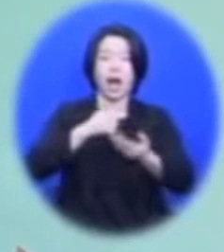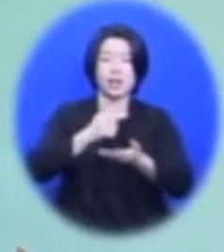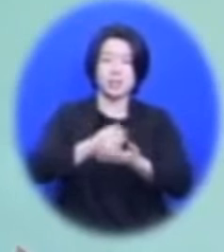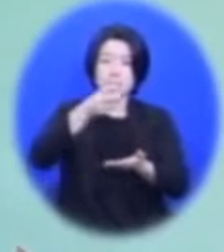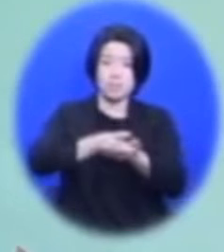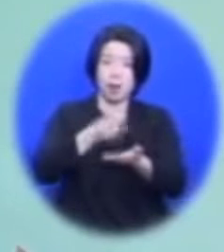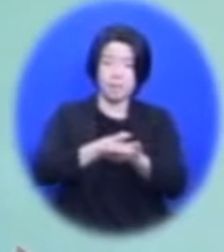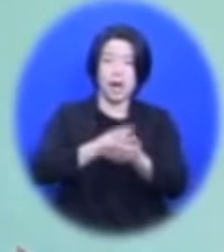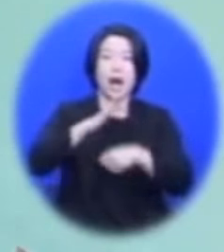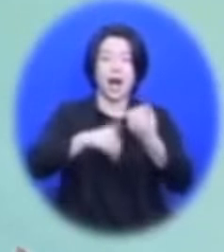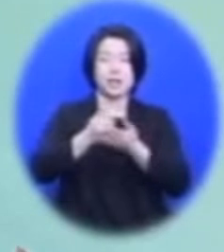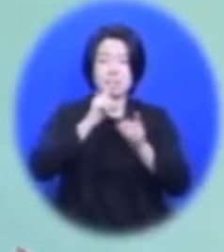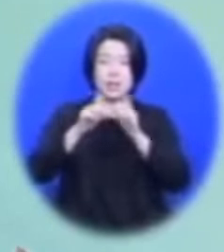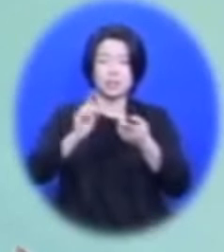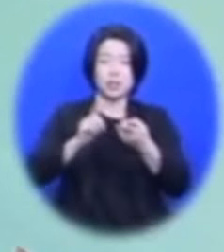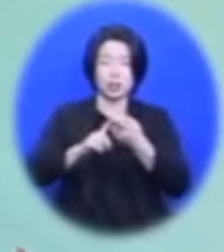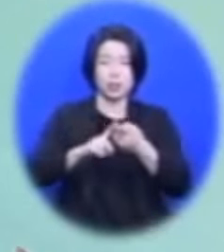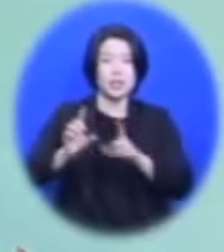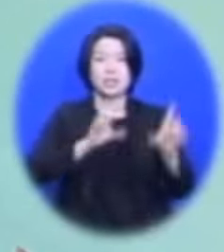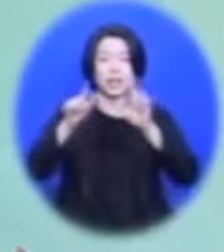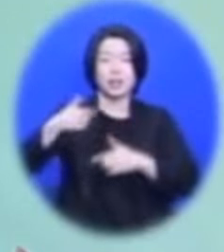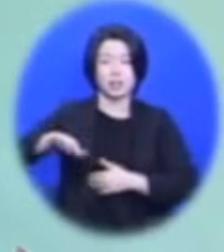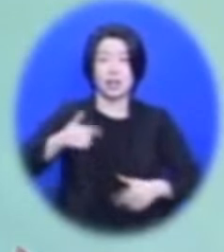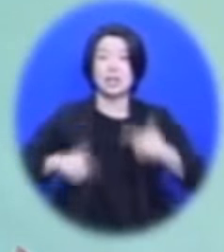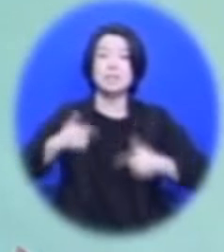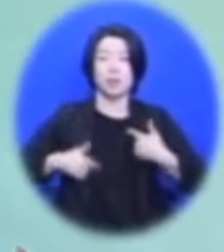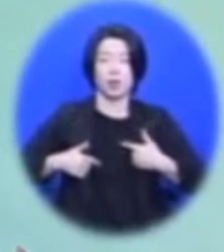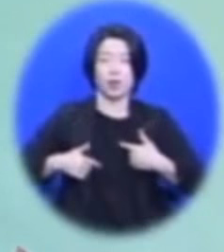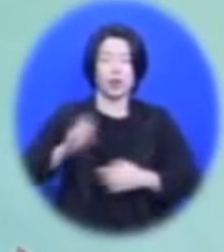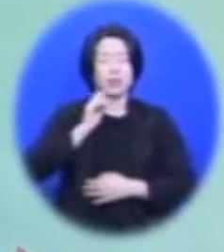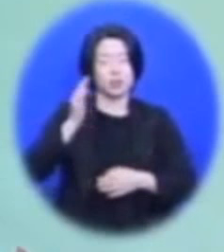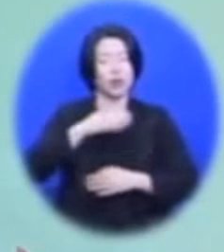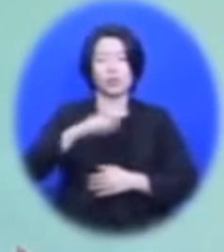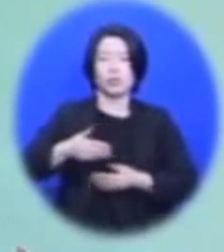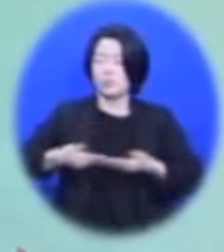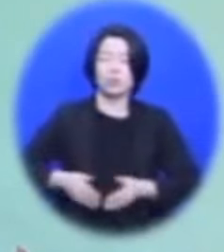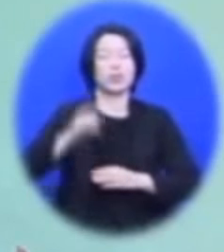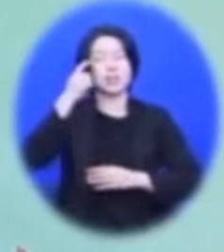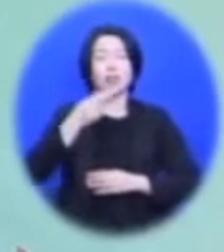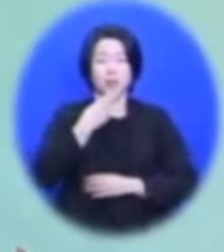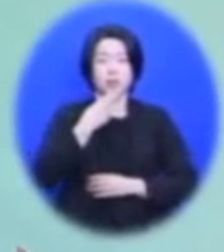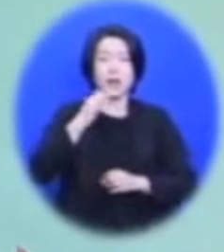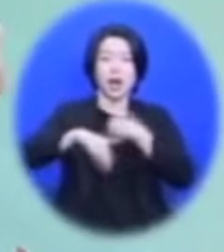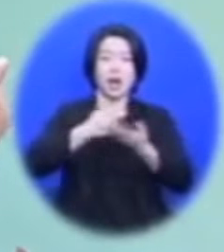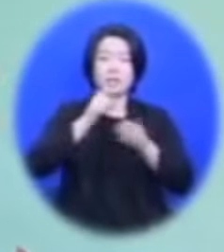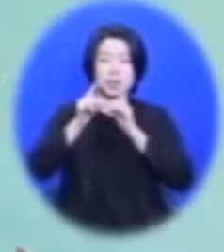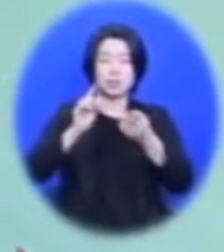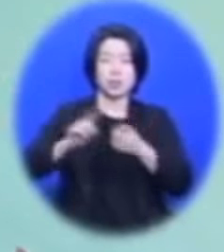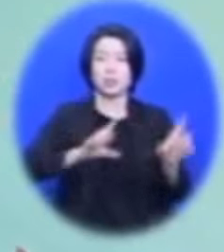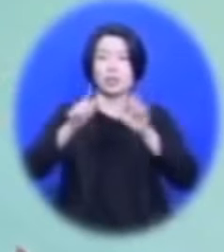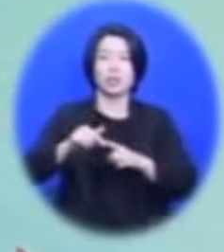법, 하나님의 말씀대로 사는 게 기뻐요. 절대로 무겁게 생각 안 합니다. 하나님의 말씀대로 사는 게 너무